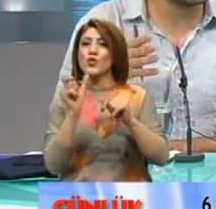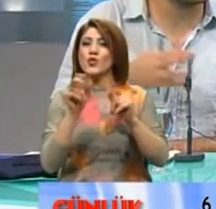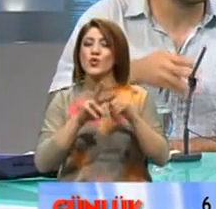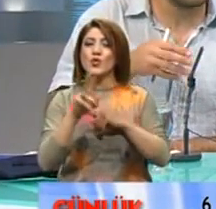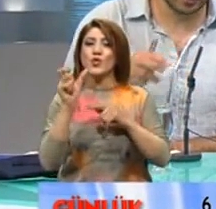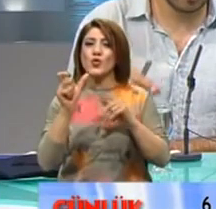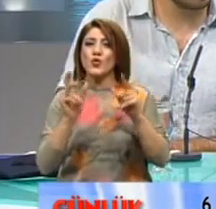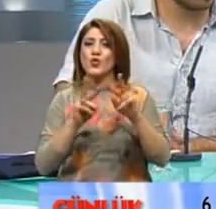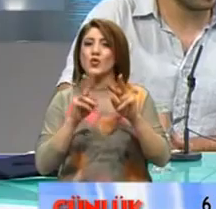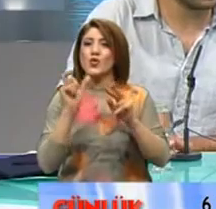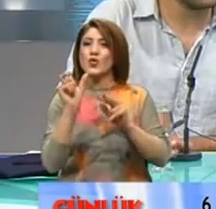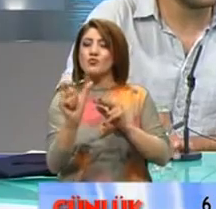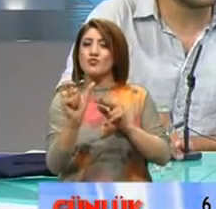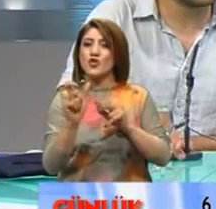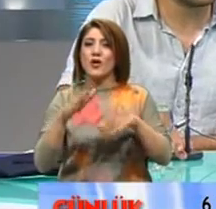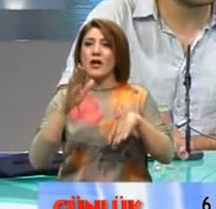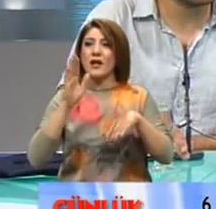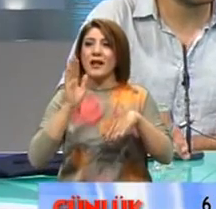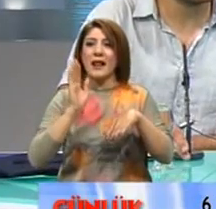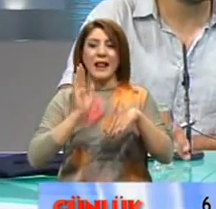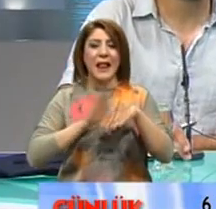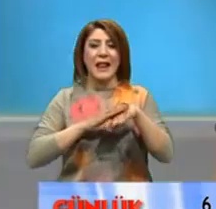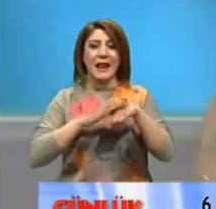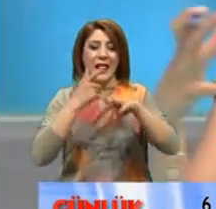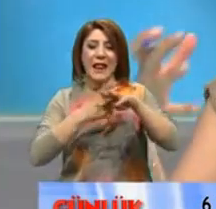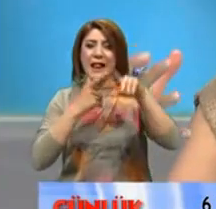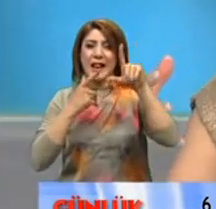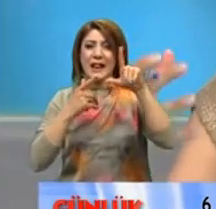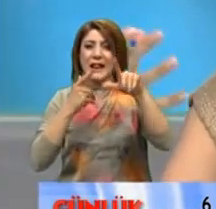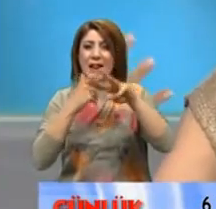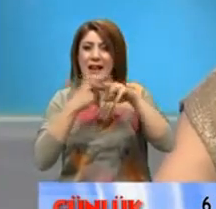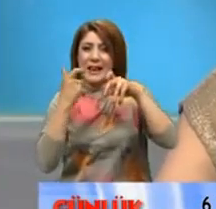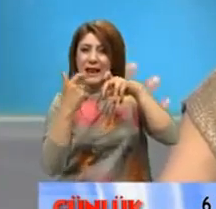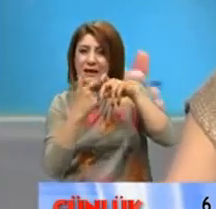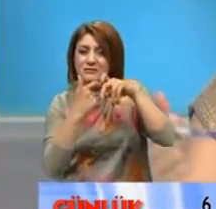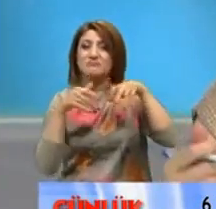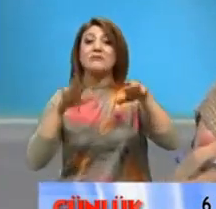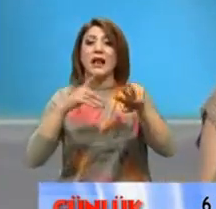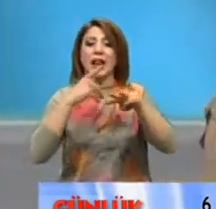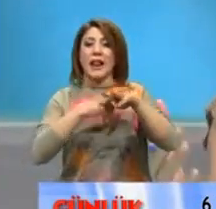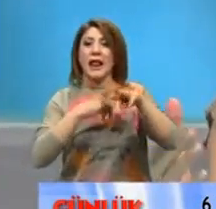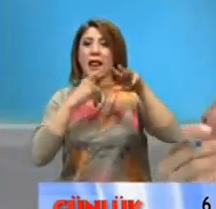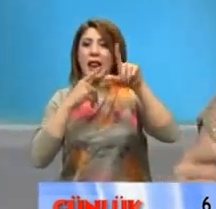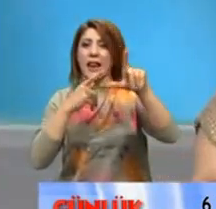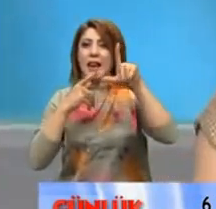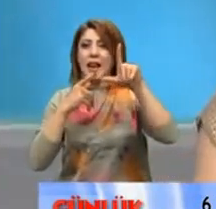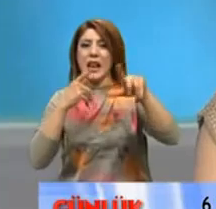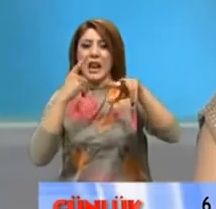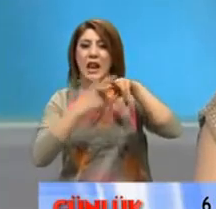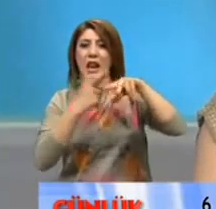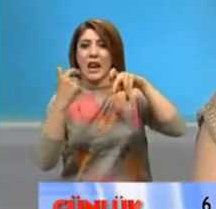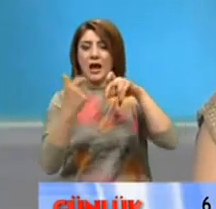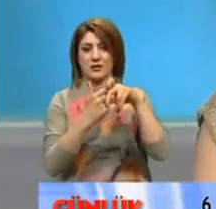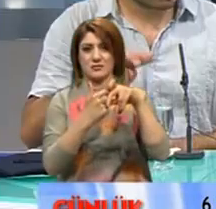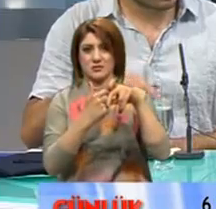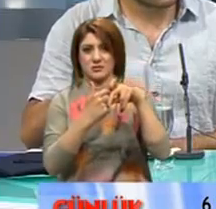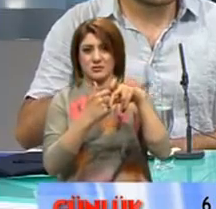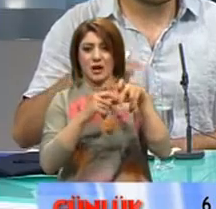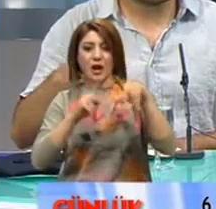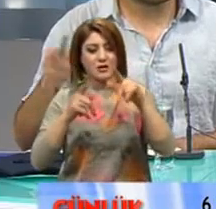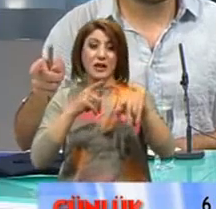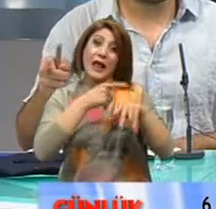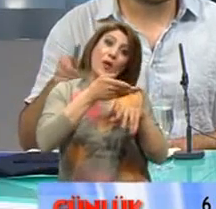açayım belki de. Hani... Ya işte ellerle eller diyorsanız ellere karşı daha tabii. Böyle bir tepki gösteriyorlar. Türkçe'de çünkü doğru olana tepki gösteriyorlar. Gelen ekler her